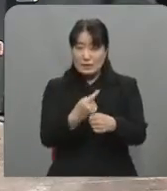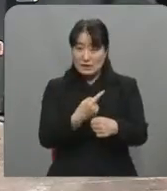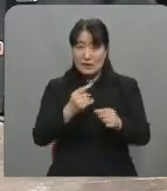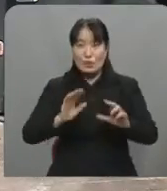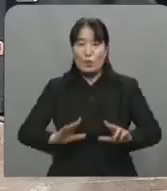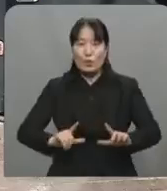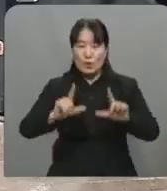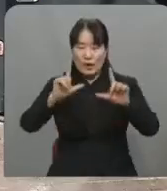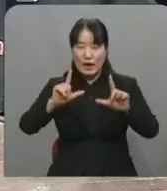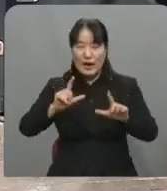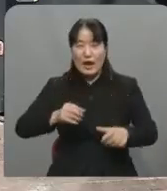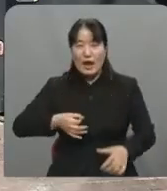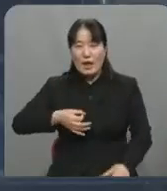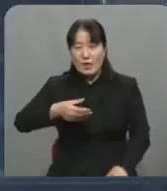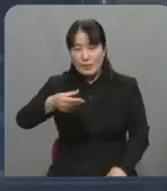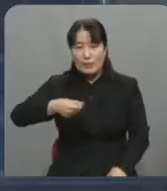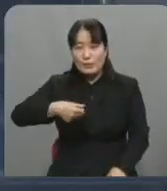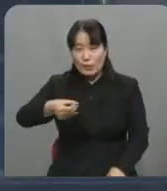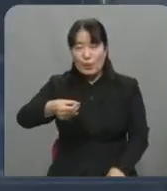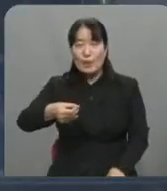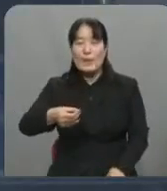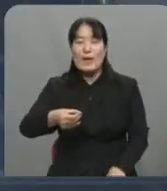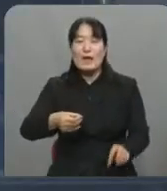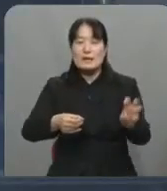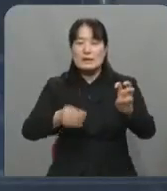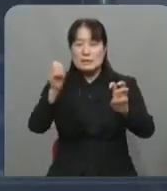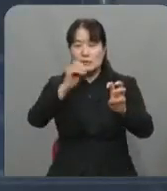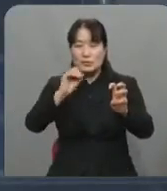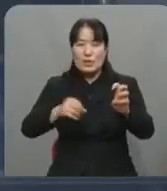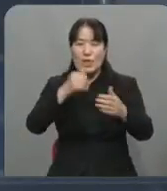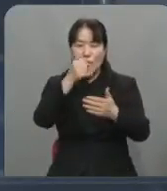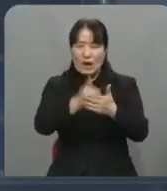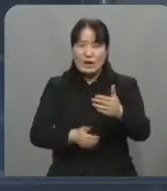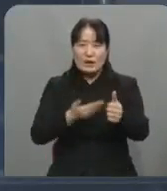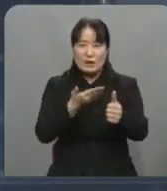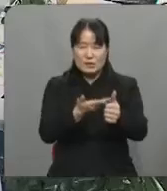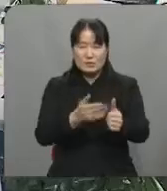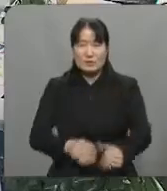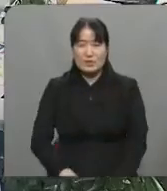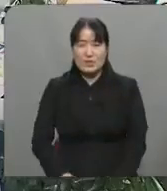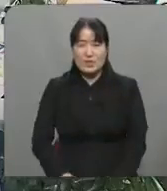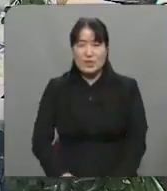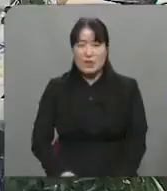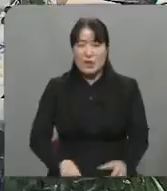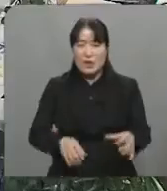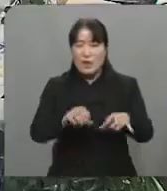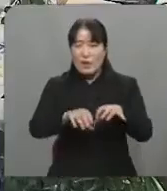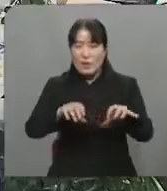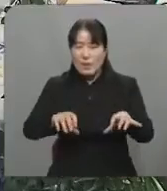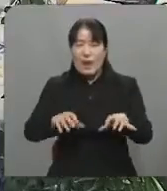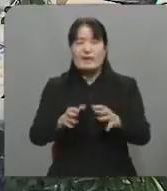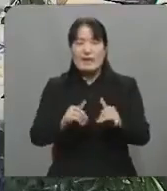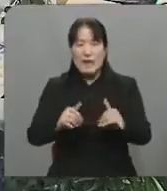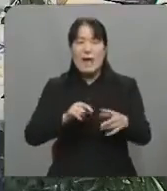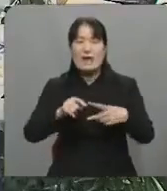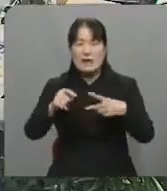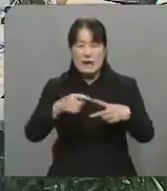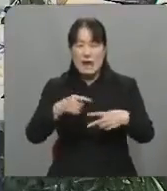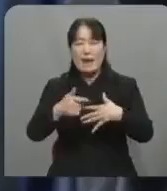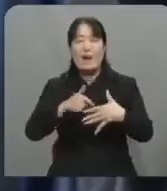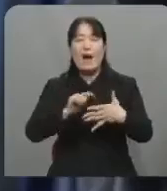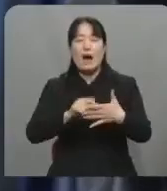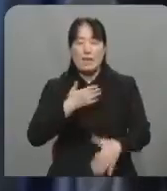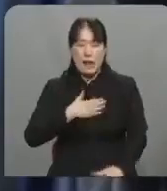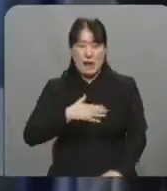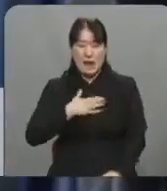올해도 임대료 30% 를 깎아 주기로 했습니다 세입자 의 애환을 누구보다 잘 알기 때문입니다 홀로 것도